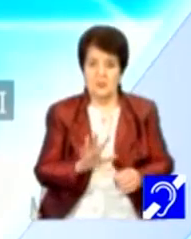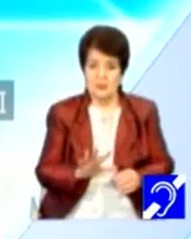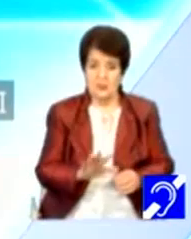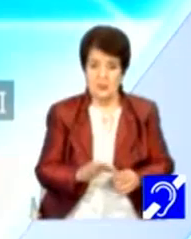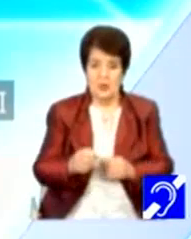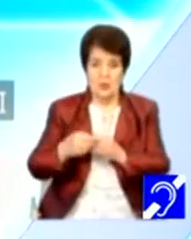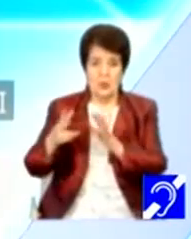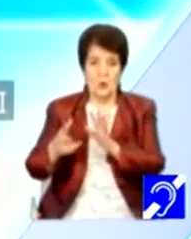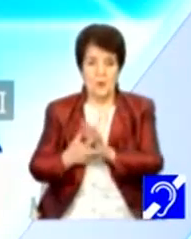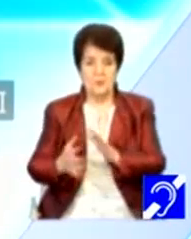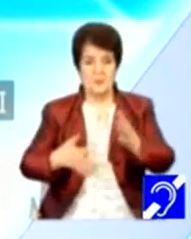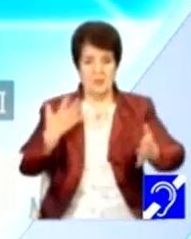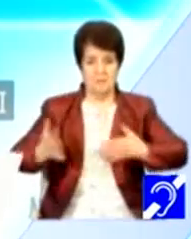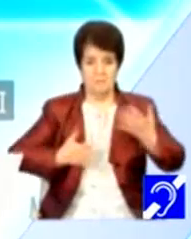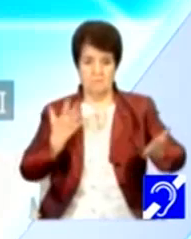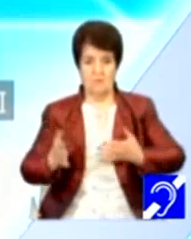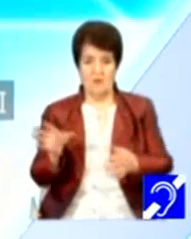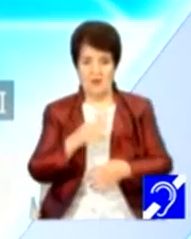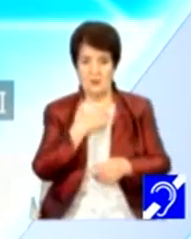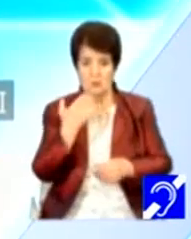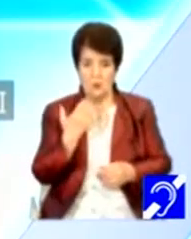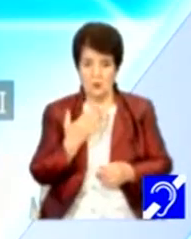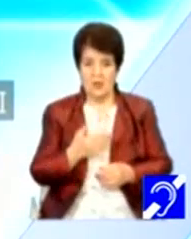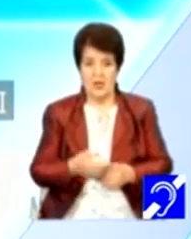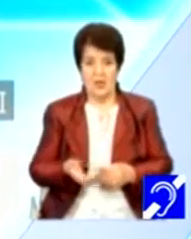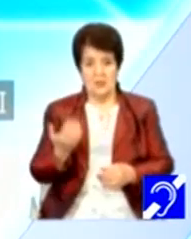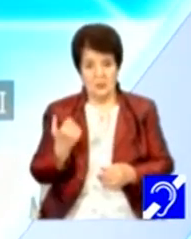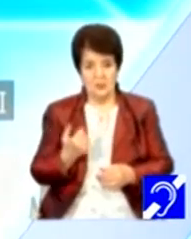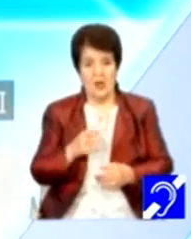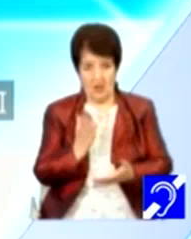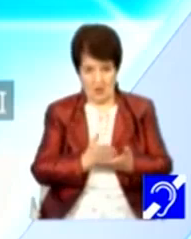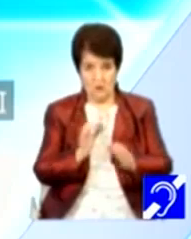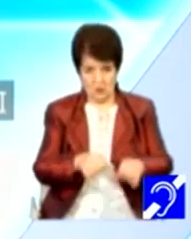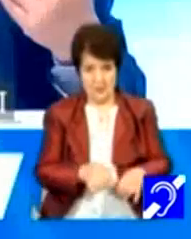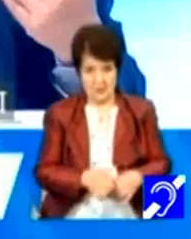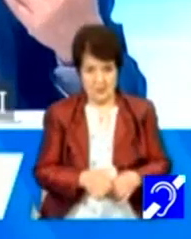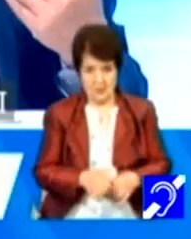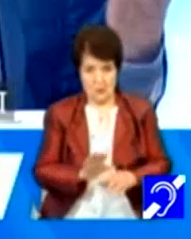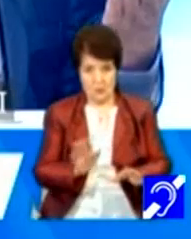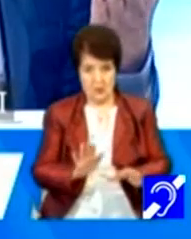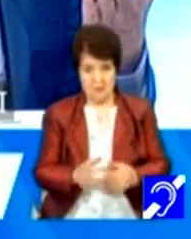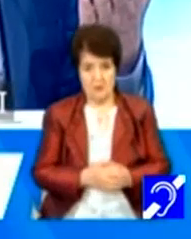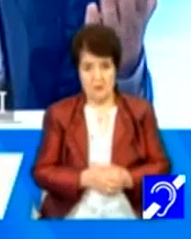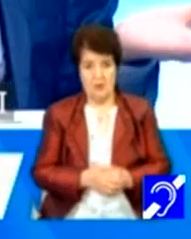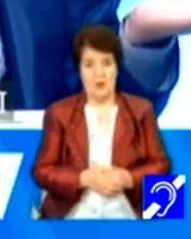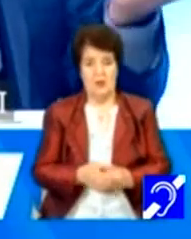De 18 ani e voinic de acum, mă rog, face multe. Ce? Ceilalți n-au șanse? Nu trebuie crescuți? Vedem pe 11 iulie. A.